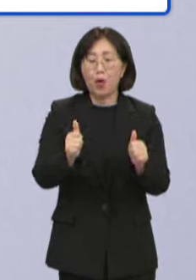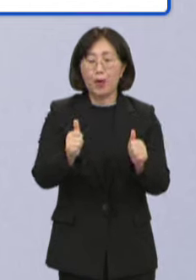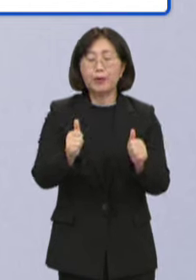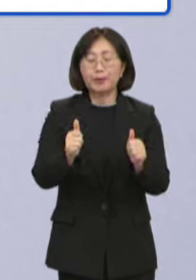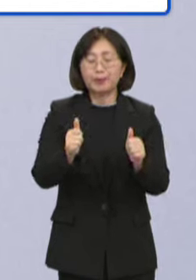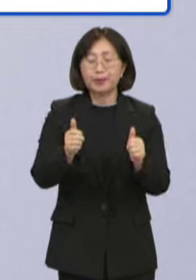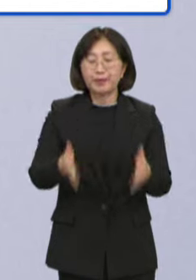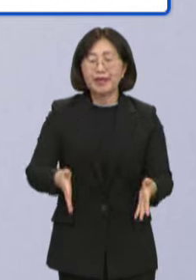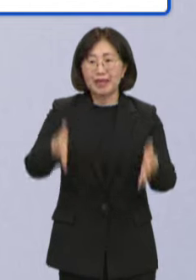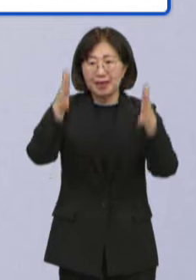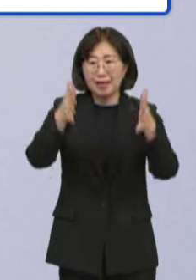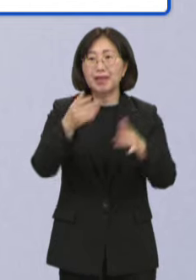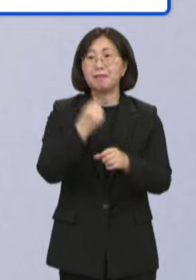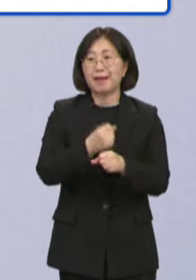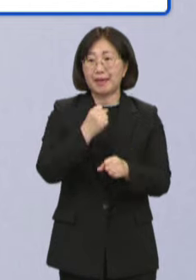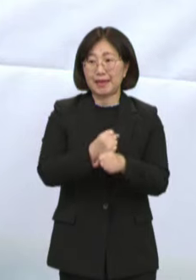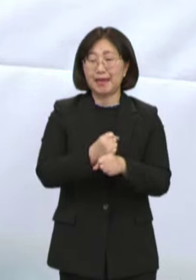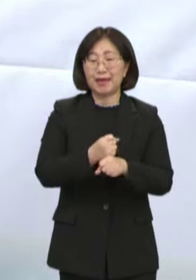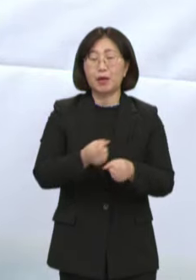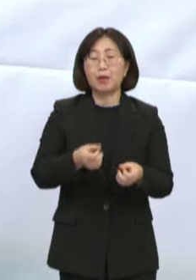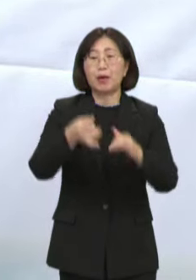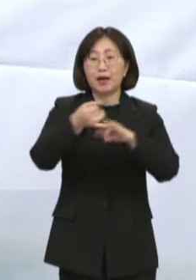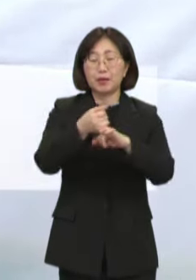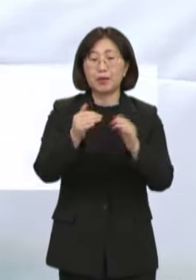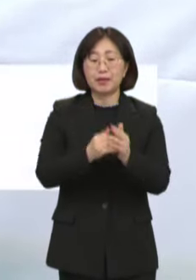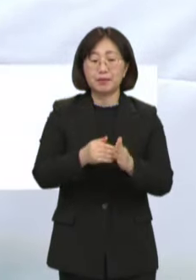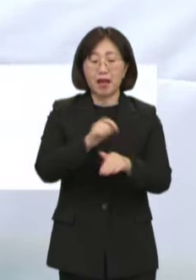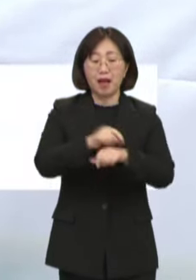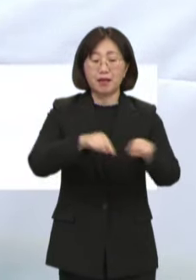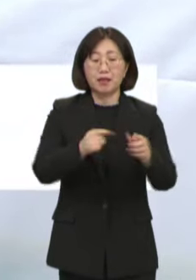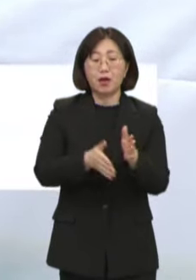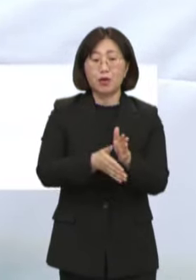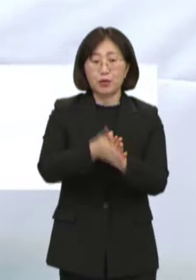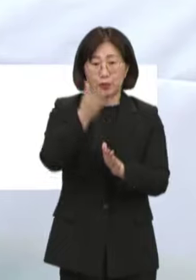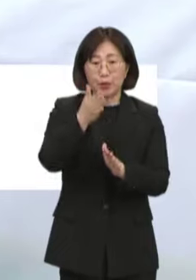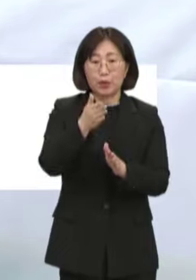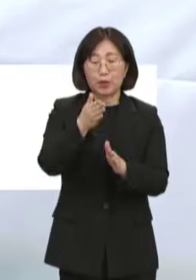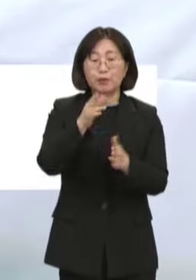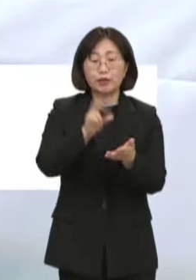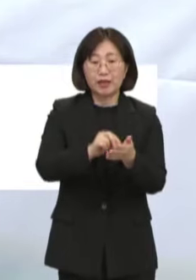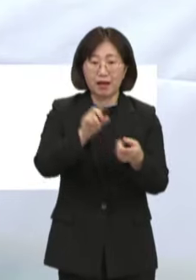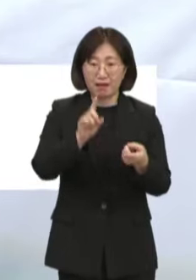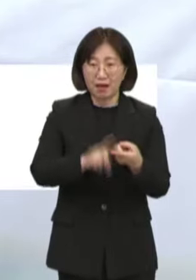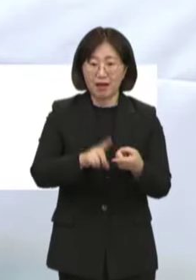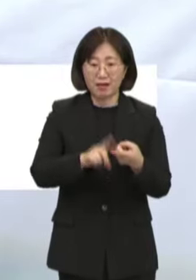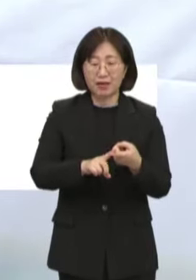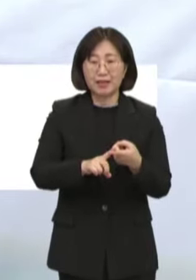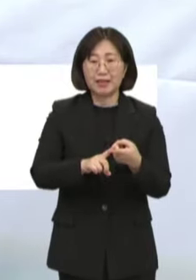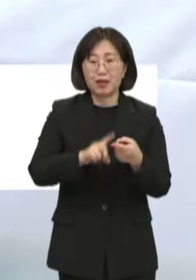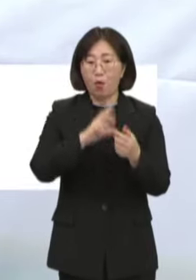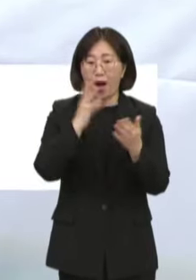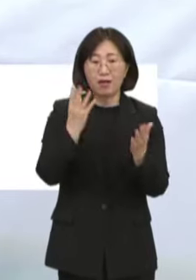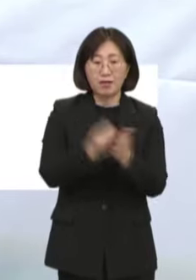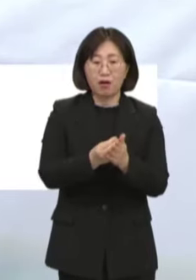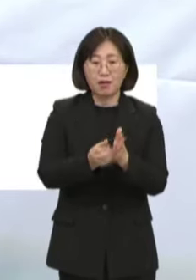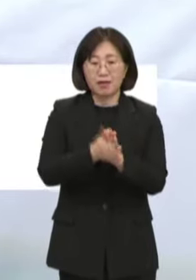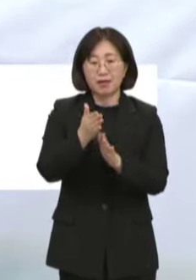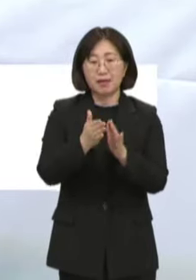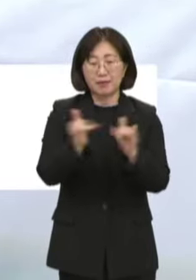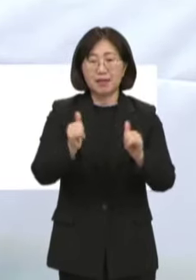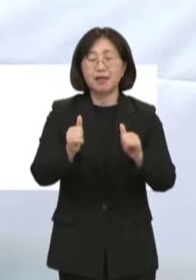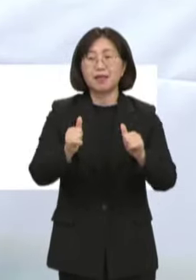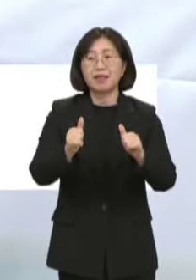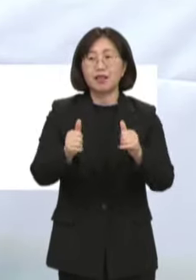세종법조타운을 만들겠다고 약속했습니다. 행정수도 세종시 문제에 관해서는 제가 행정수도 완성